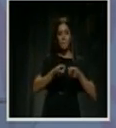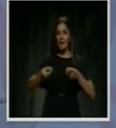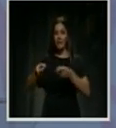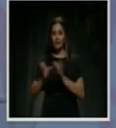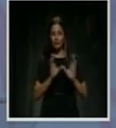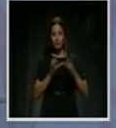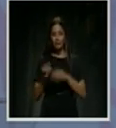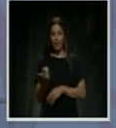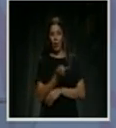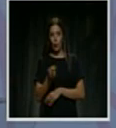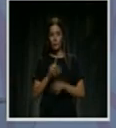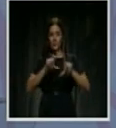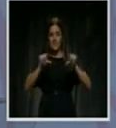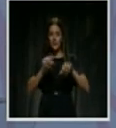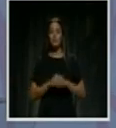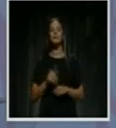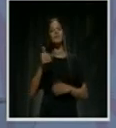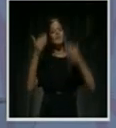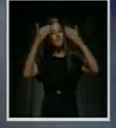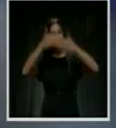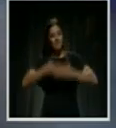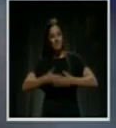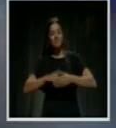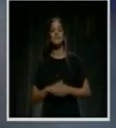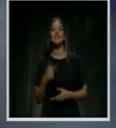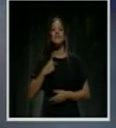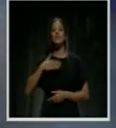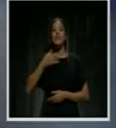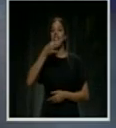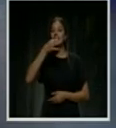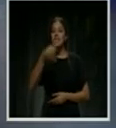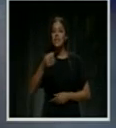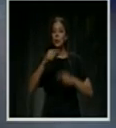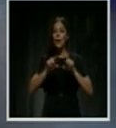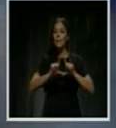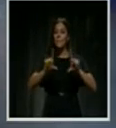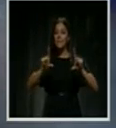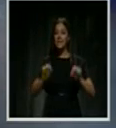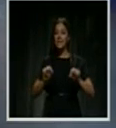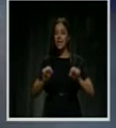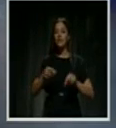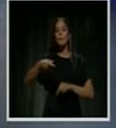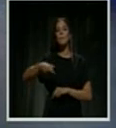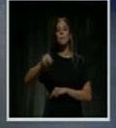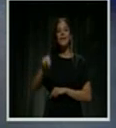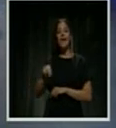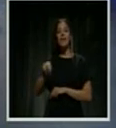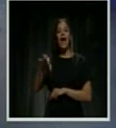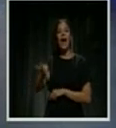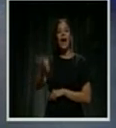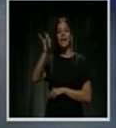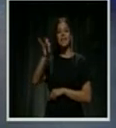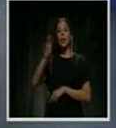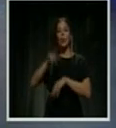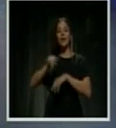il-kampanja. Lejla tajba, Dr. Gregg, x'taqt nibda bil-nistaqsik dwar l-slogan li l-Partit Nazzjonista għażel għal